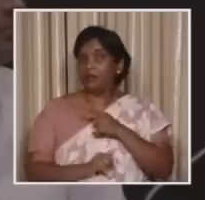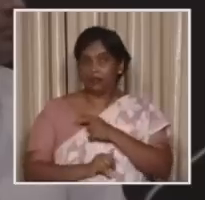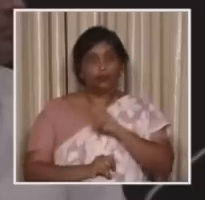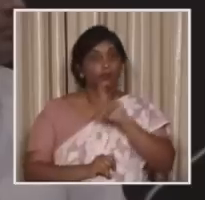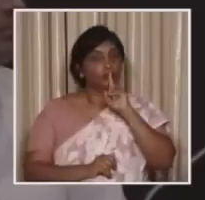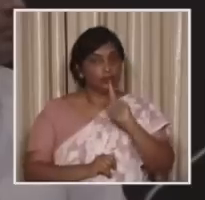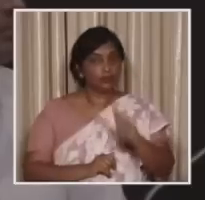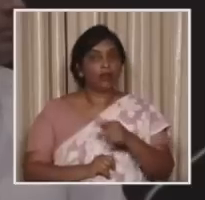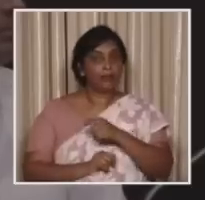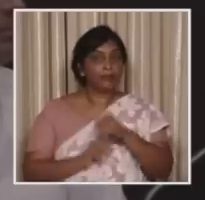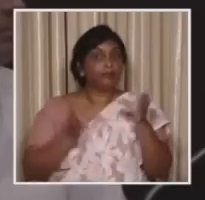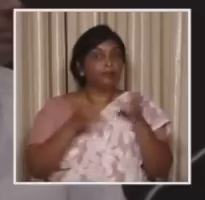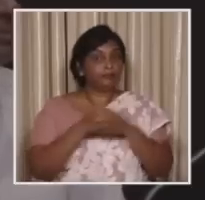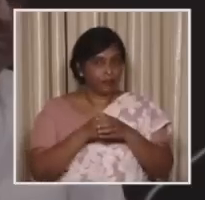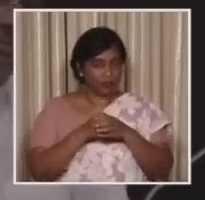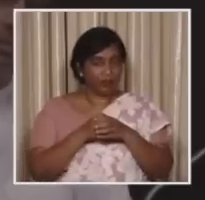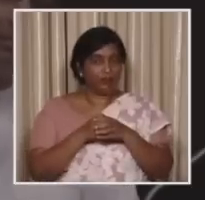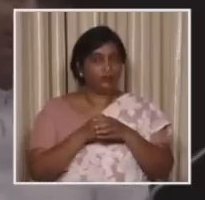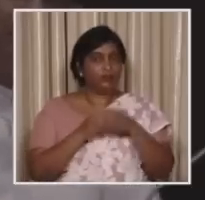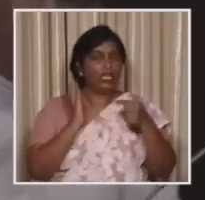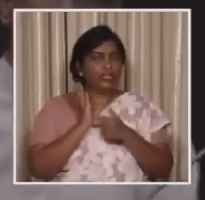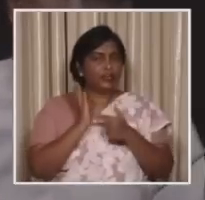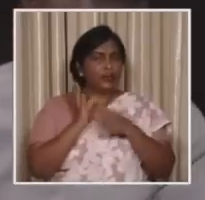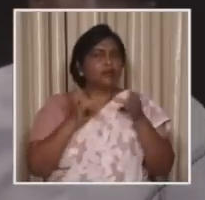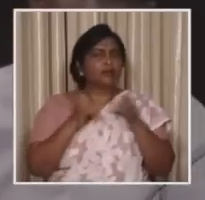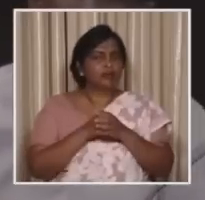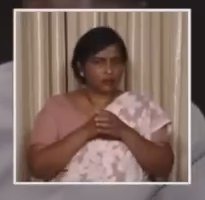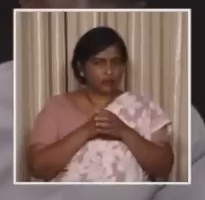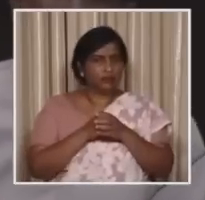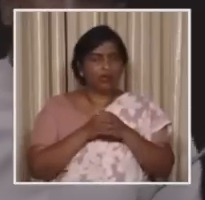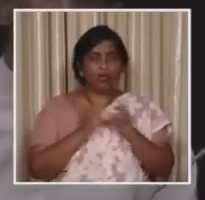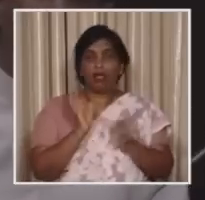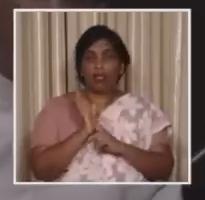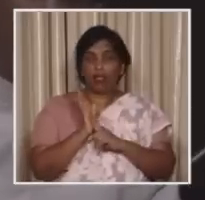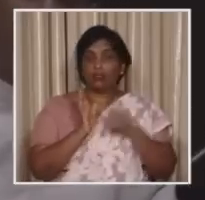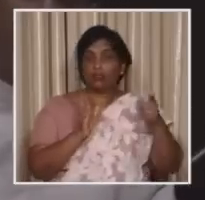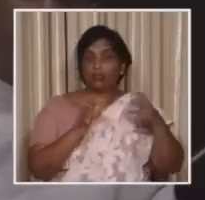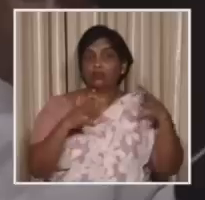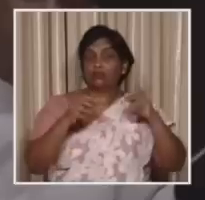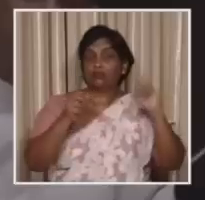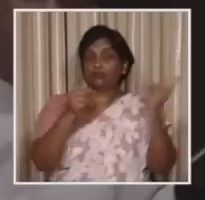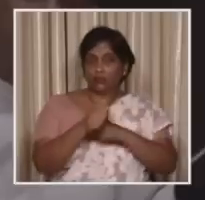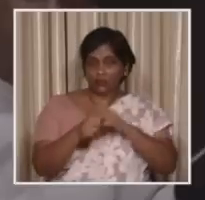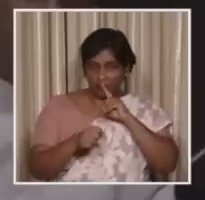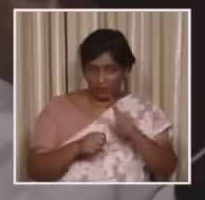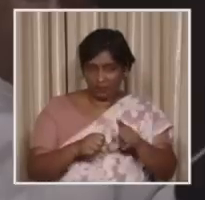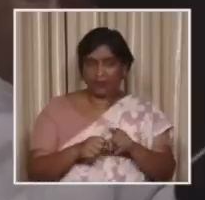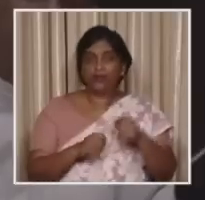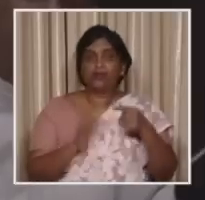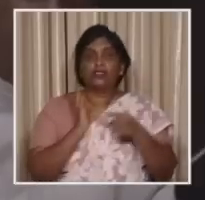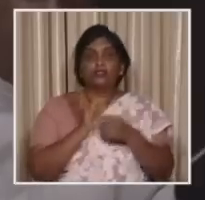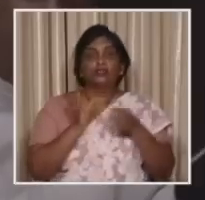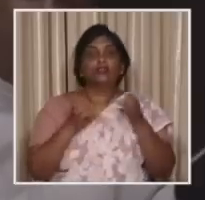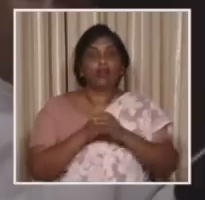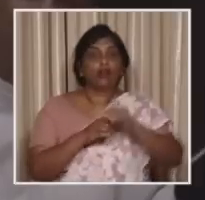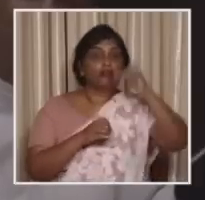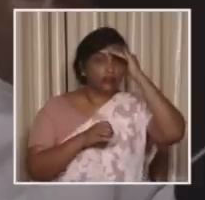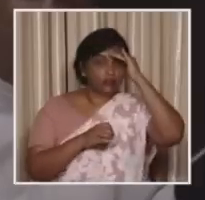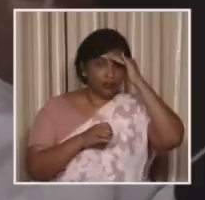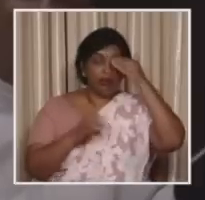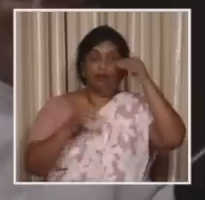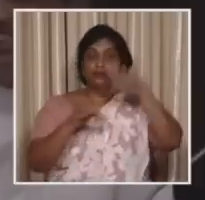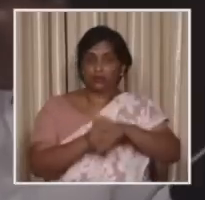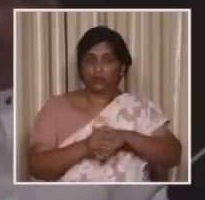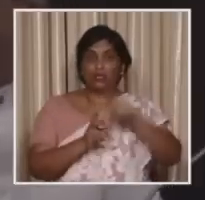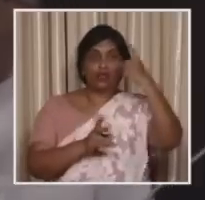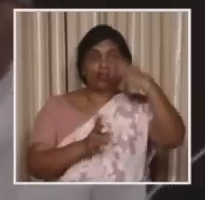කියනවා මේ ට්‍රිපොලි කණ්ඩායමක් ගැන. ඒතොර ට්‍රිපොලි කණ්ඩායම තමයි ලසන්ත වික්‍රමතුංග මැරුවේ කියලා කියනවා. ඒතොර ට්‍රිපොලි කණ්ඩායමේ නායකයා මේක ඇතුලේ